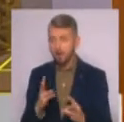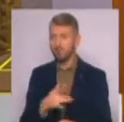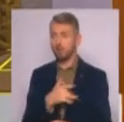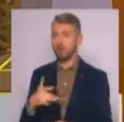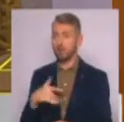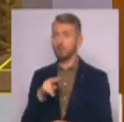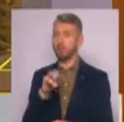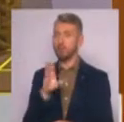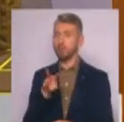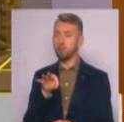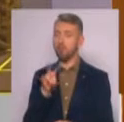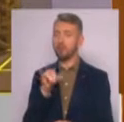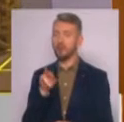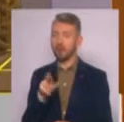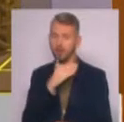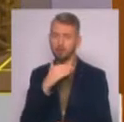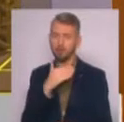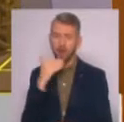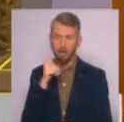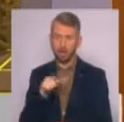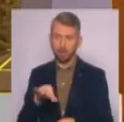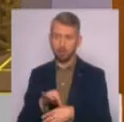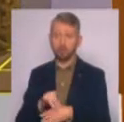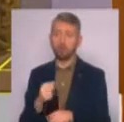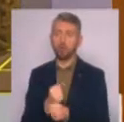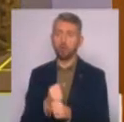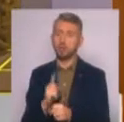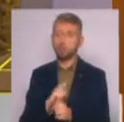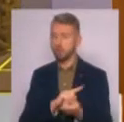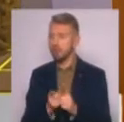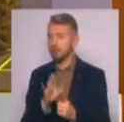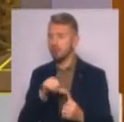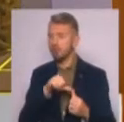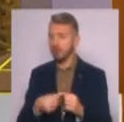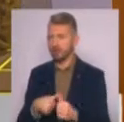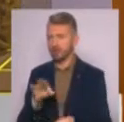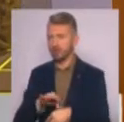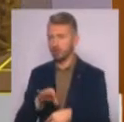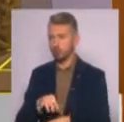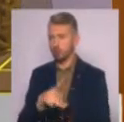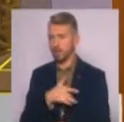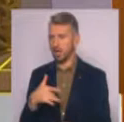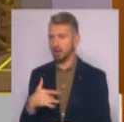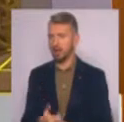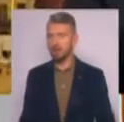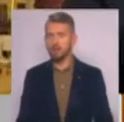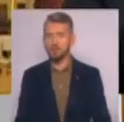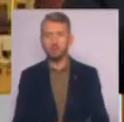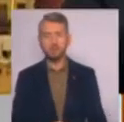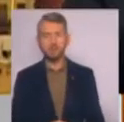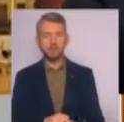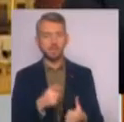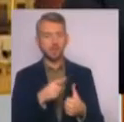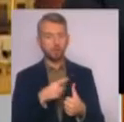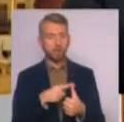якою боліє дуже багато людей, і що робити, щоб вона не перейшла в хронічні захворювання легень? То,